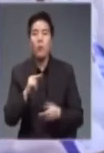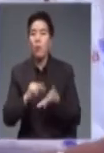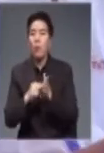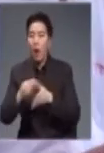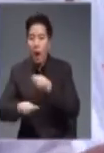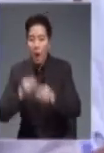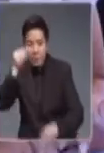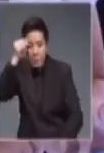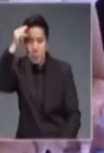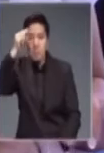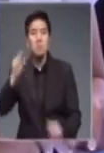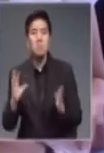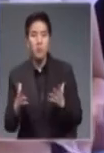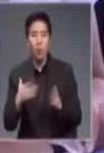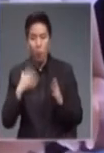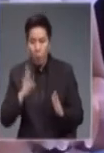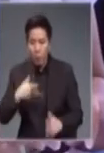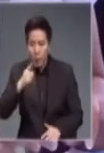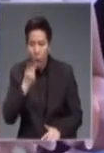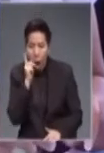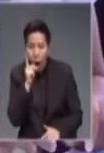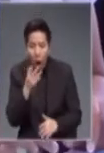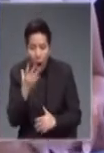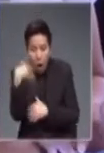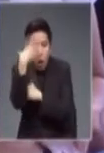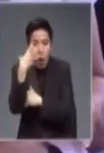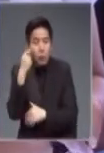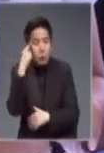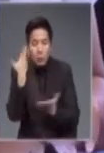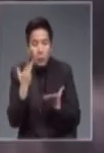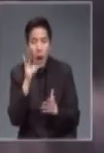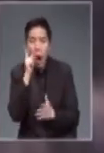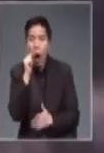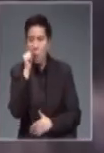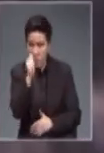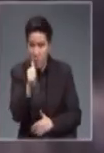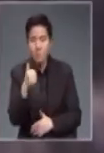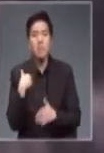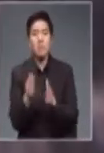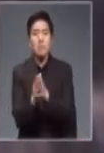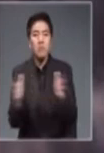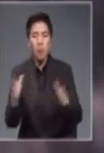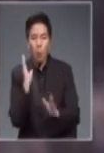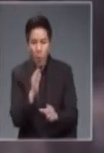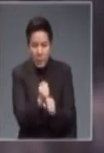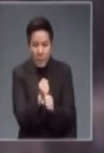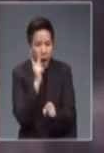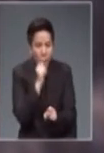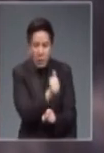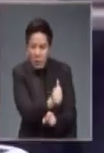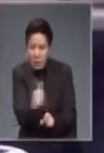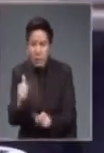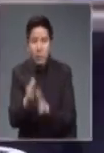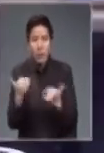ครับผู้มีรายน้อยเราจะทำยังไงนะครับก็ต้องหาวิธีการทำให้ได้เร็วที่สุดนะครับก็เห็นได้ว่าด้วยความพยายามของรัฐบาลและคส